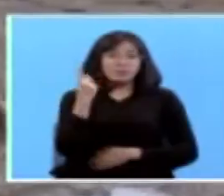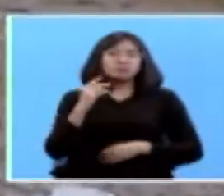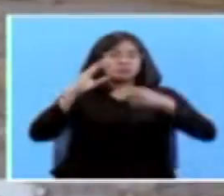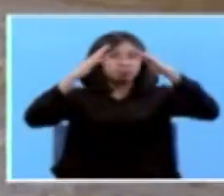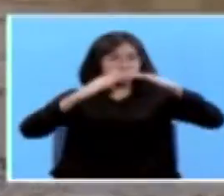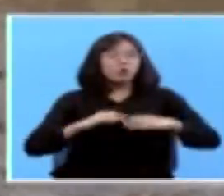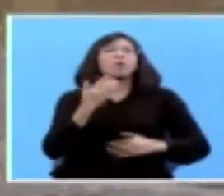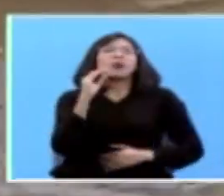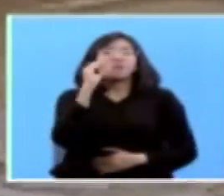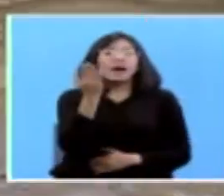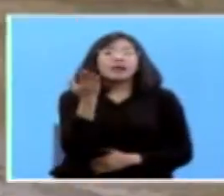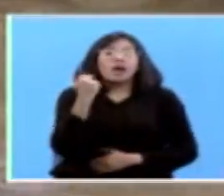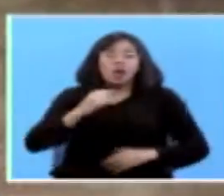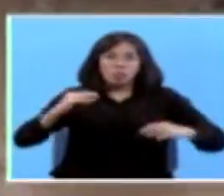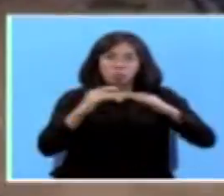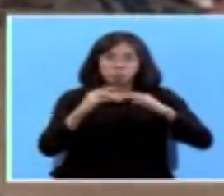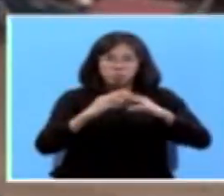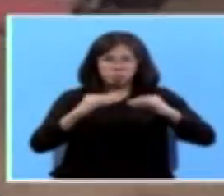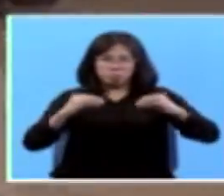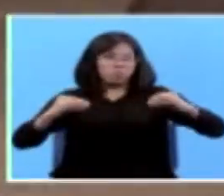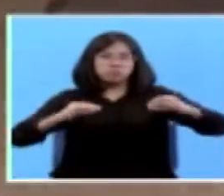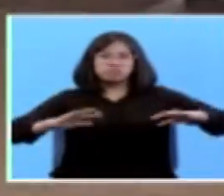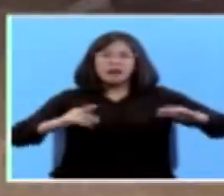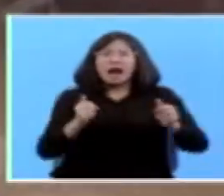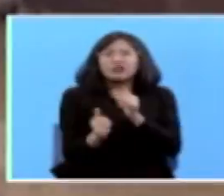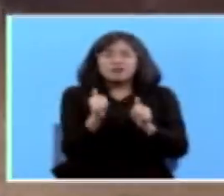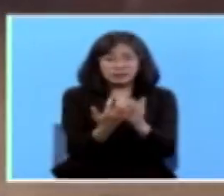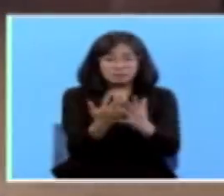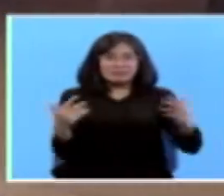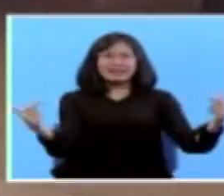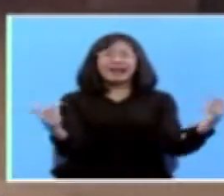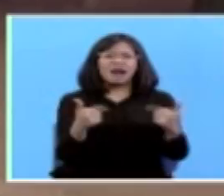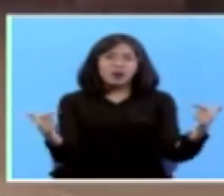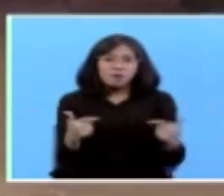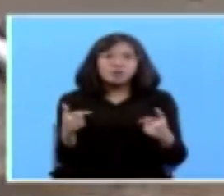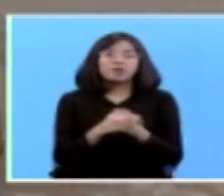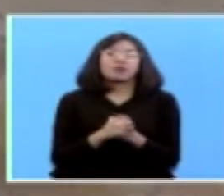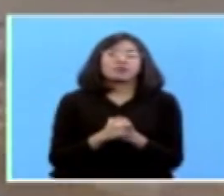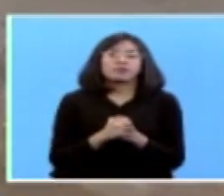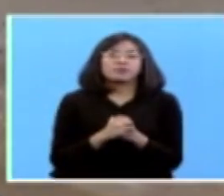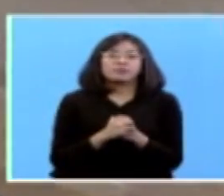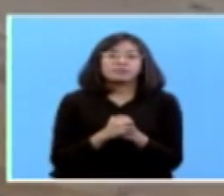malam. Namun hingga pagi ini lumpur setebal setengah meter masih mengganggu aktivitas warga.